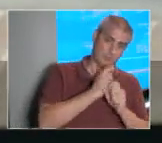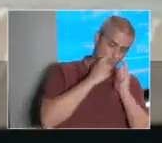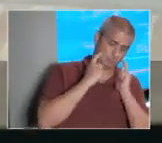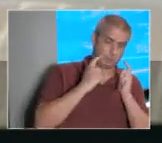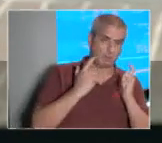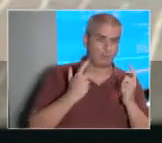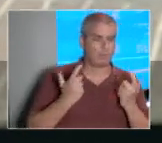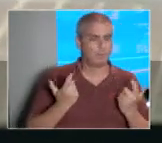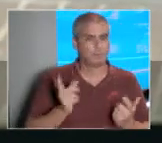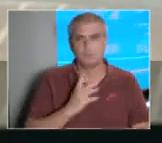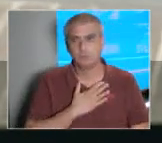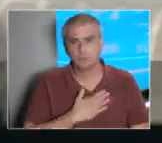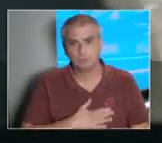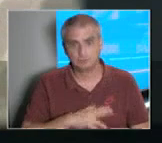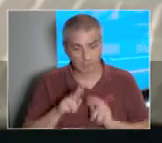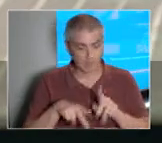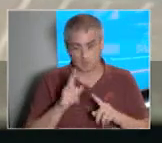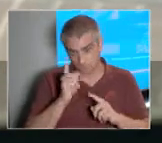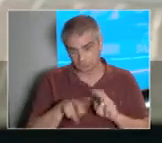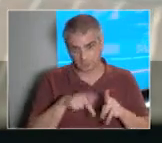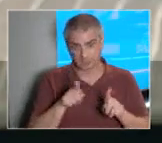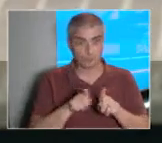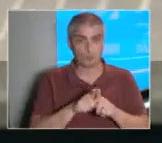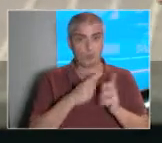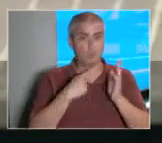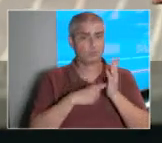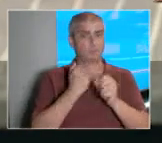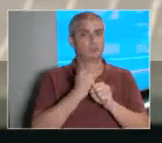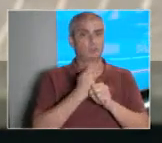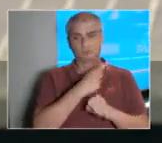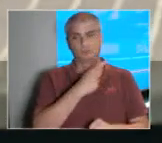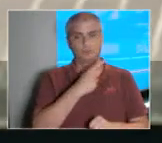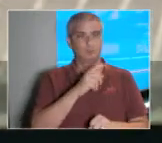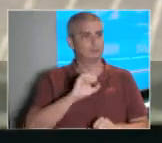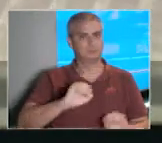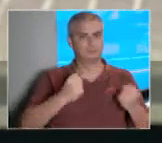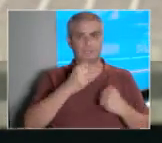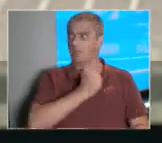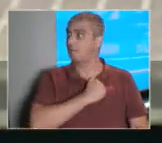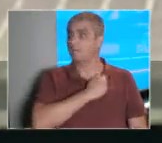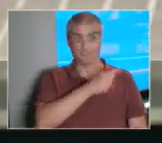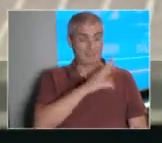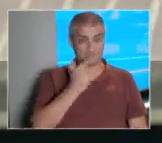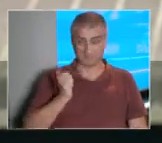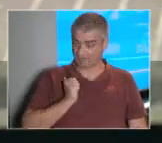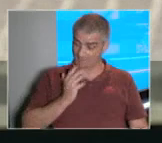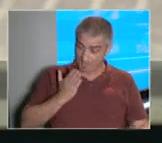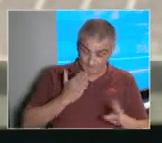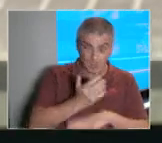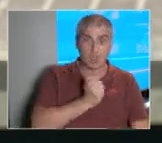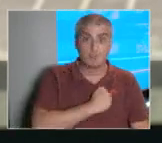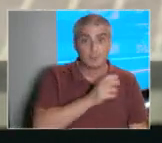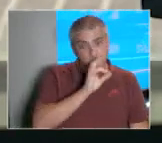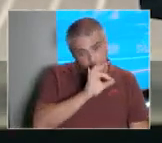מסכות. מי שרוצה לטפל במה שצריך לטפל את זה, כמו שנניח כשהטילו את הסגר בבני ברק. אמרתי, אם נכניס כוחות צבא בבני ברק